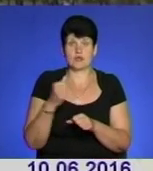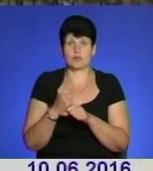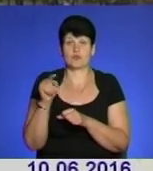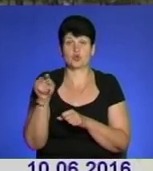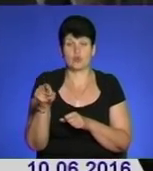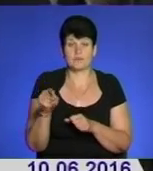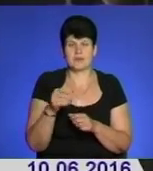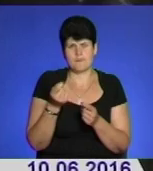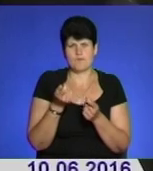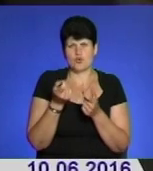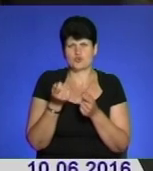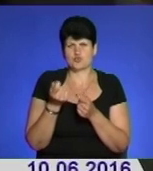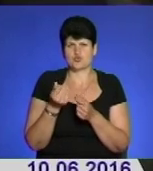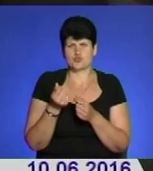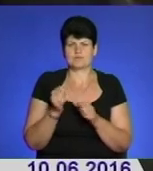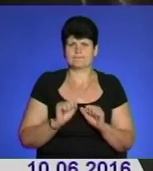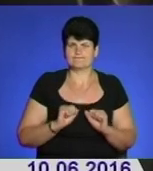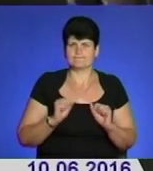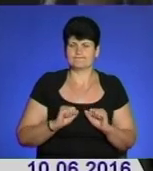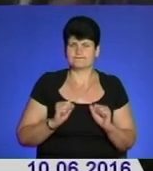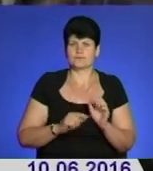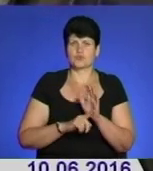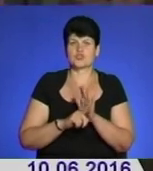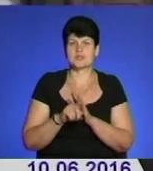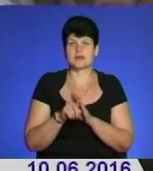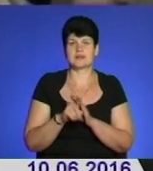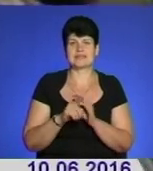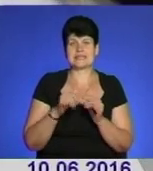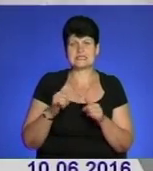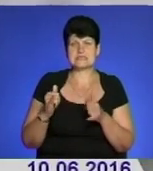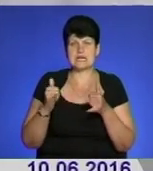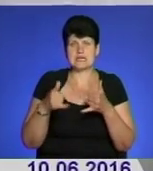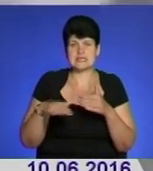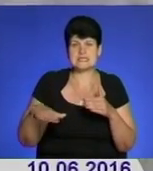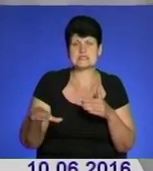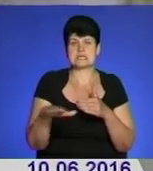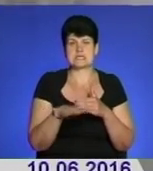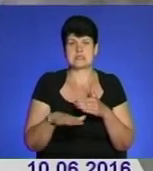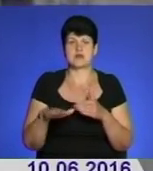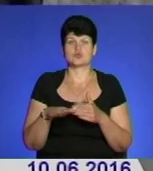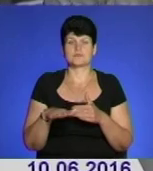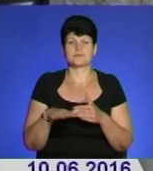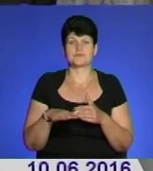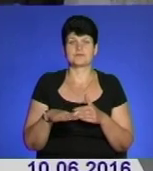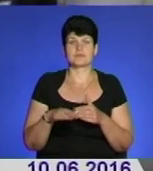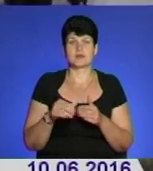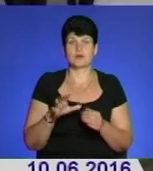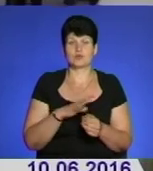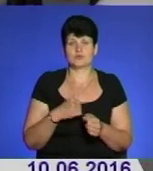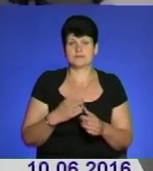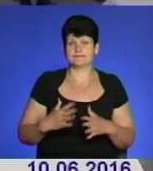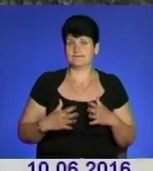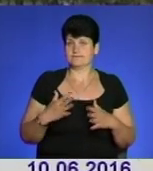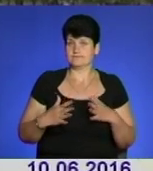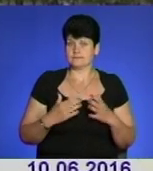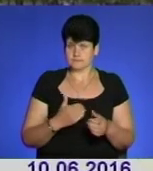чуть-чуть так збиралися зусиллями. Починали, там, стяжко заливали, там, кін. Натхнення у нас було, настрій такий